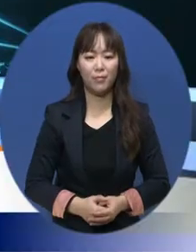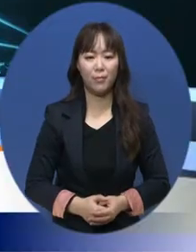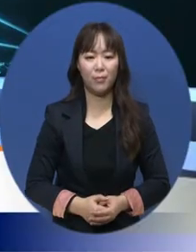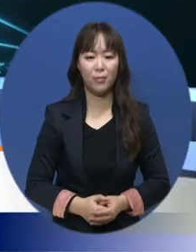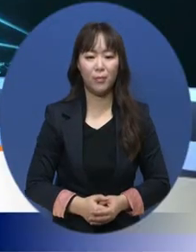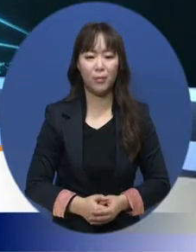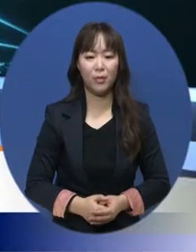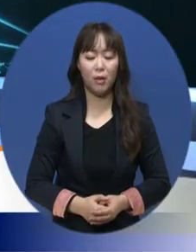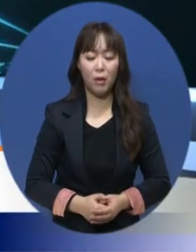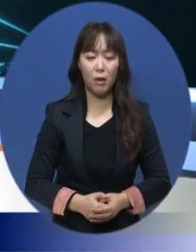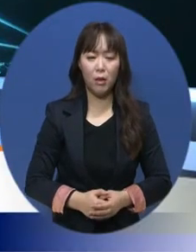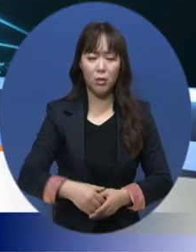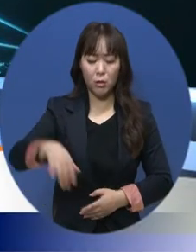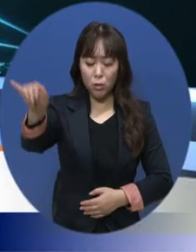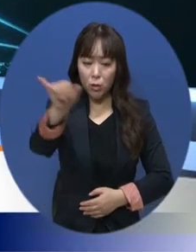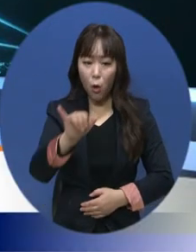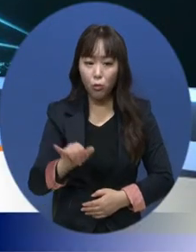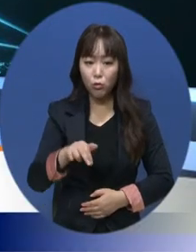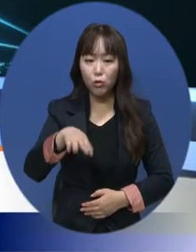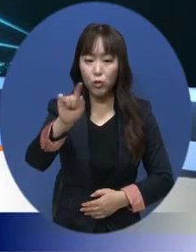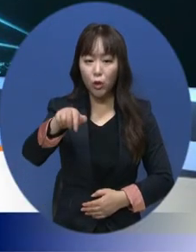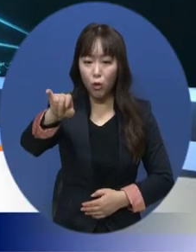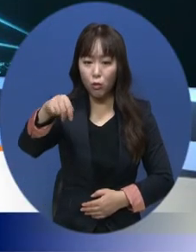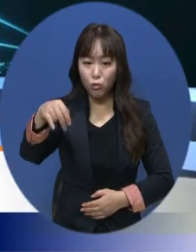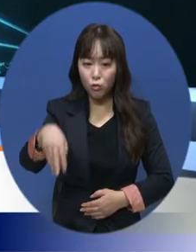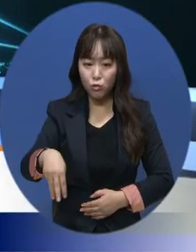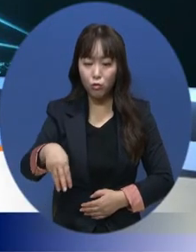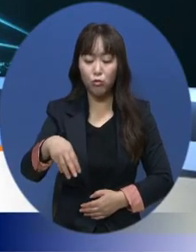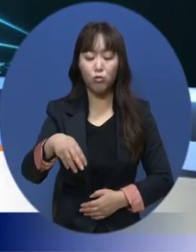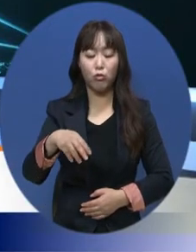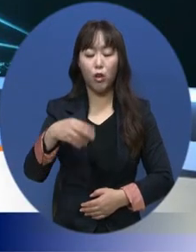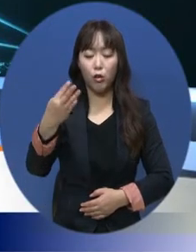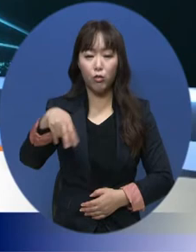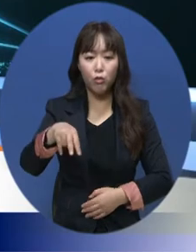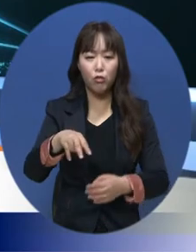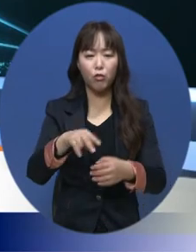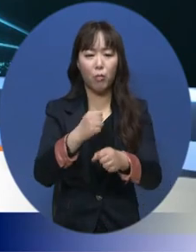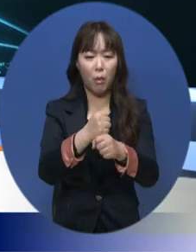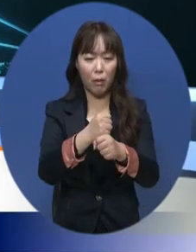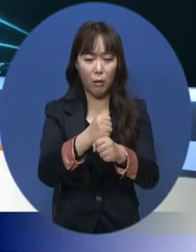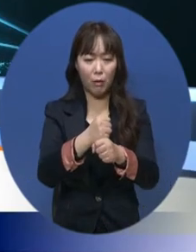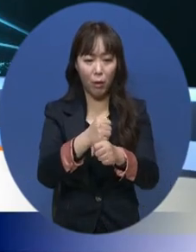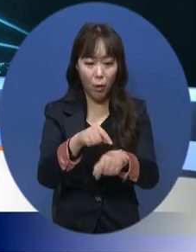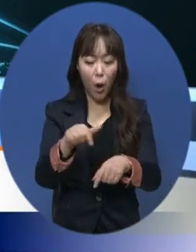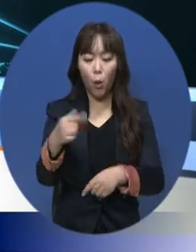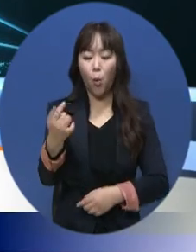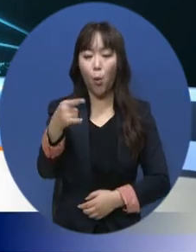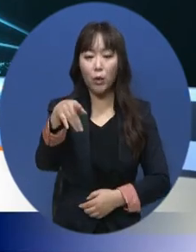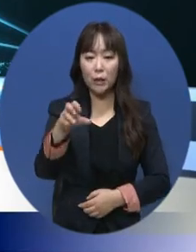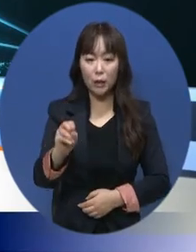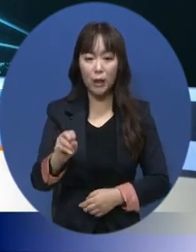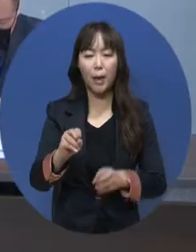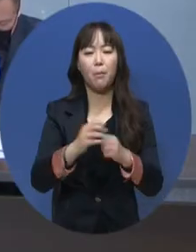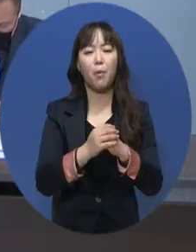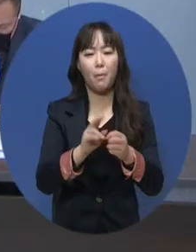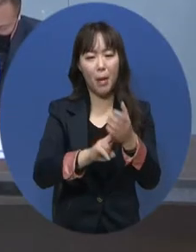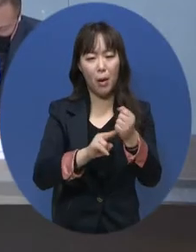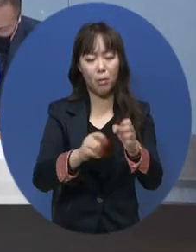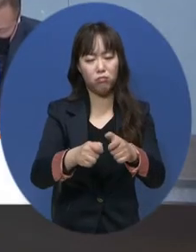전국 석류 생산량의 약 70% 를 차지하는 고흥 성료 가 판로 확대에 나섭니다